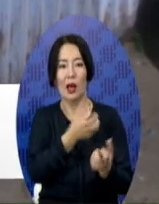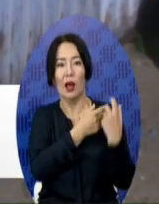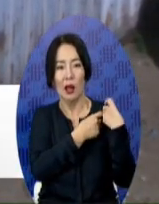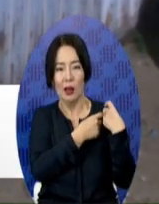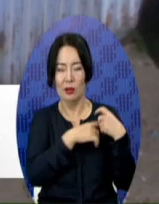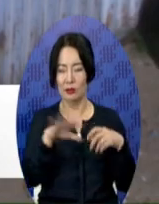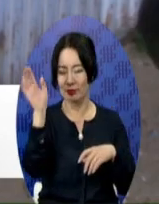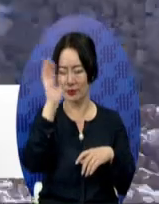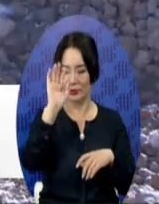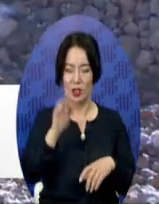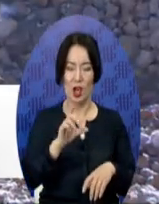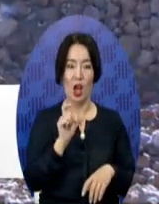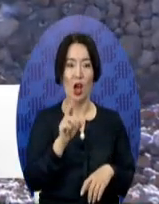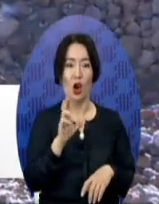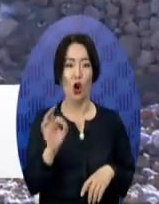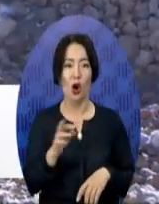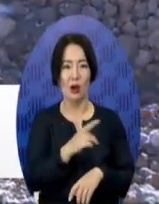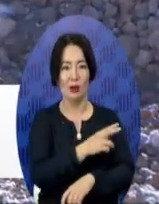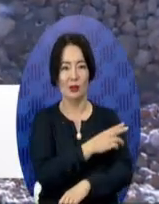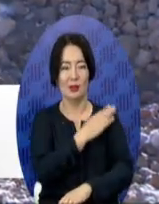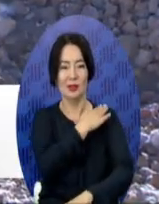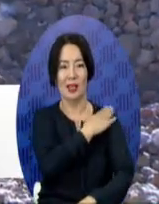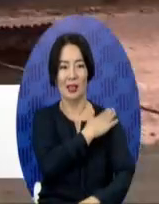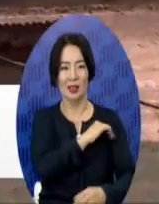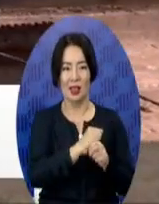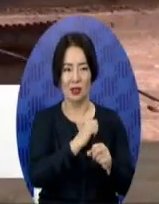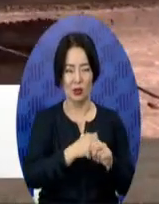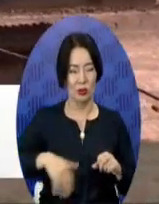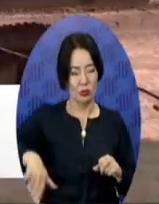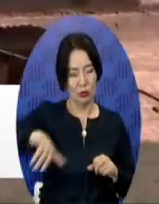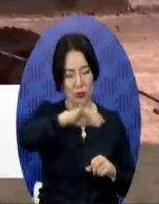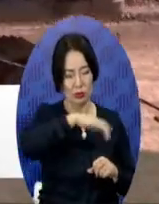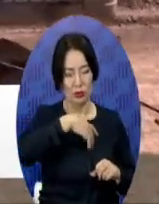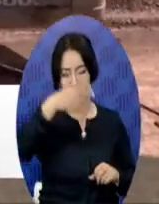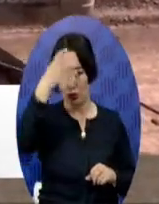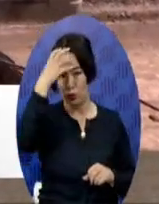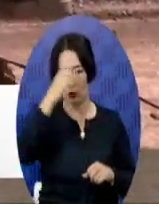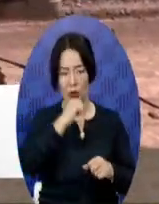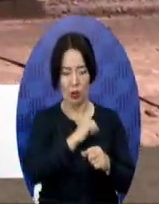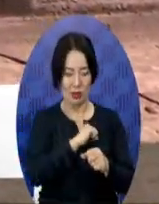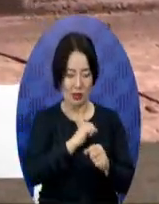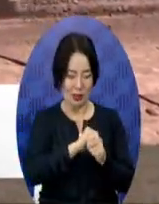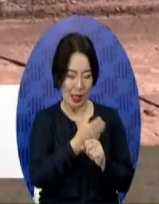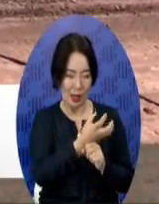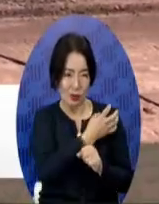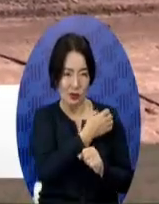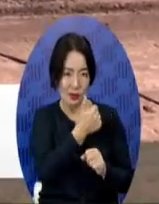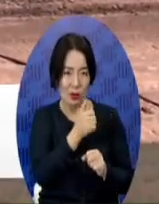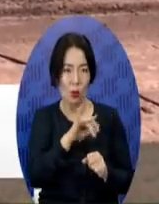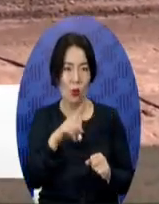тулд экологийн цагдааг улсын хэмжээнд ажилуулж эхлэх юм байна. Өөрөөр хэлбэл төр хариуцлагатай уул уурхайгаа дэмжиж